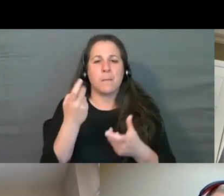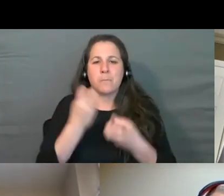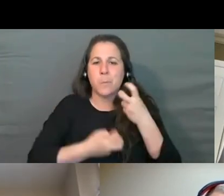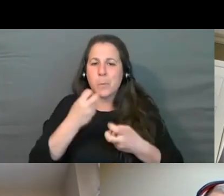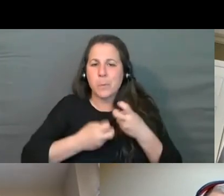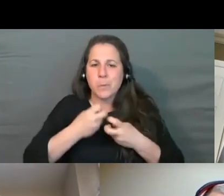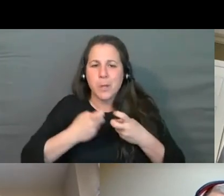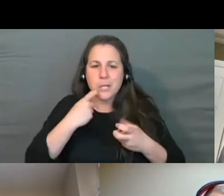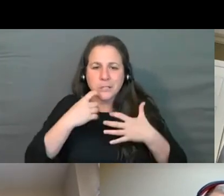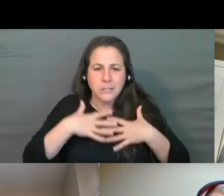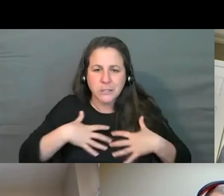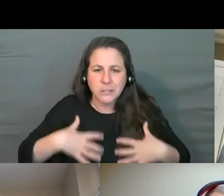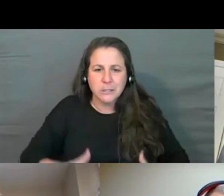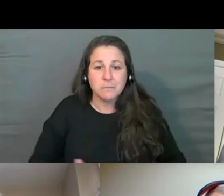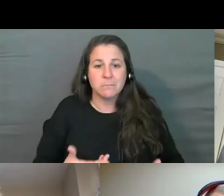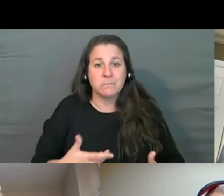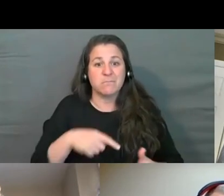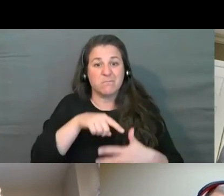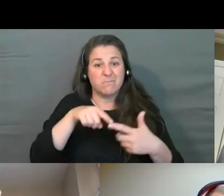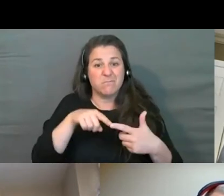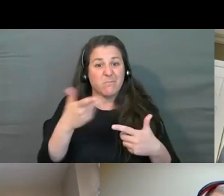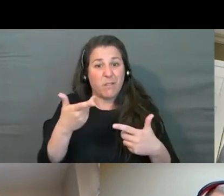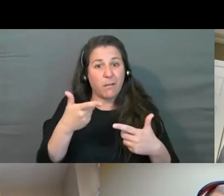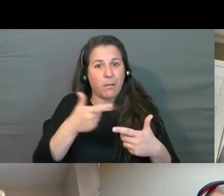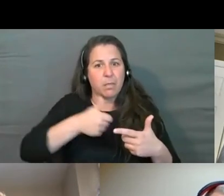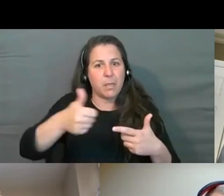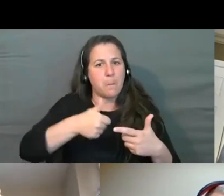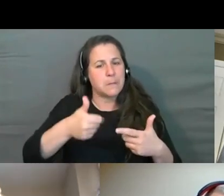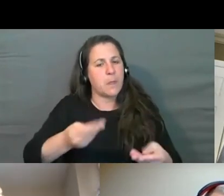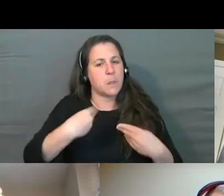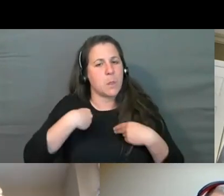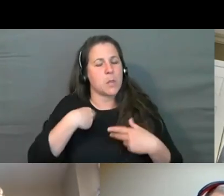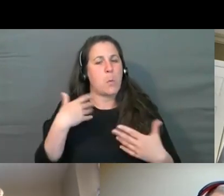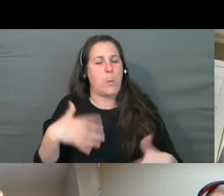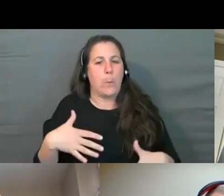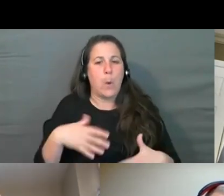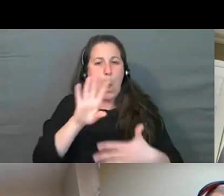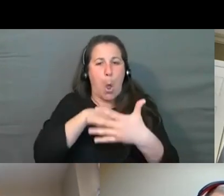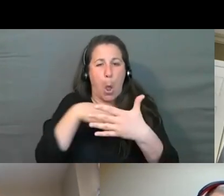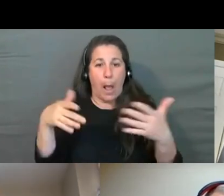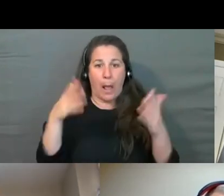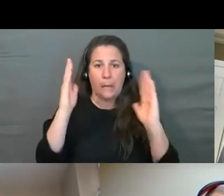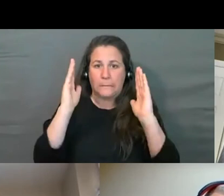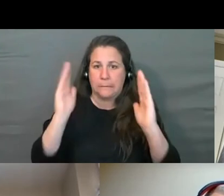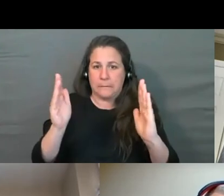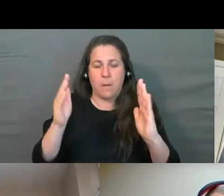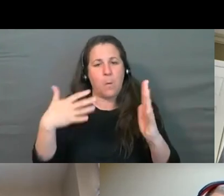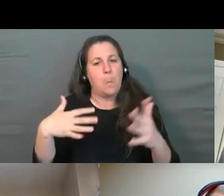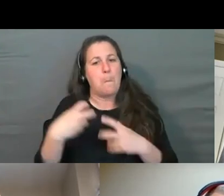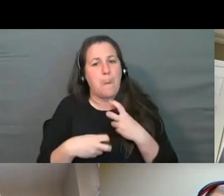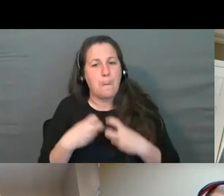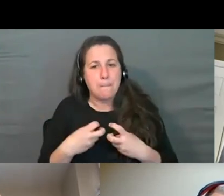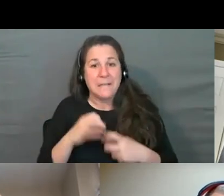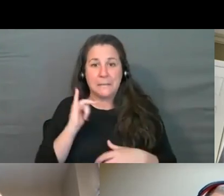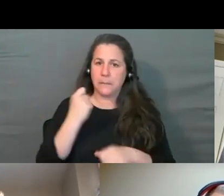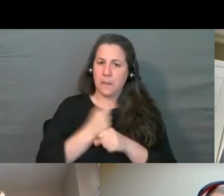les déplacements sont un problème, les horaires très cadrés sont un problème. Donc, à partir du moment où elles sont en